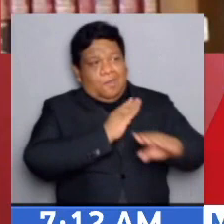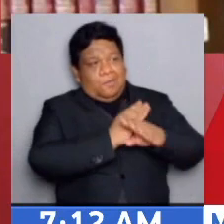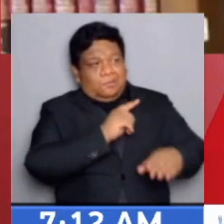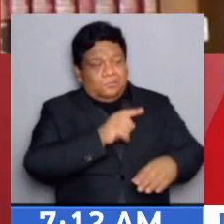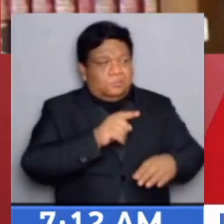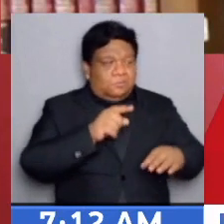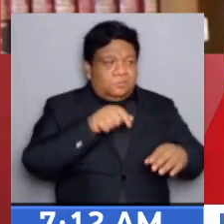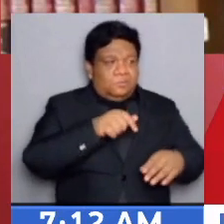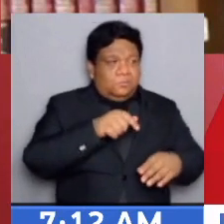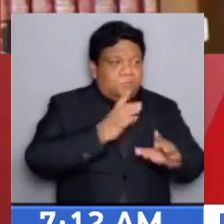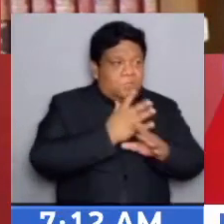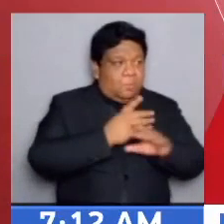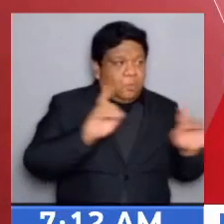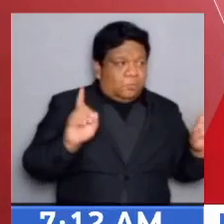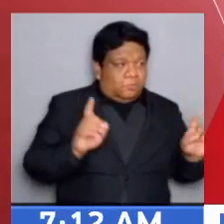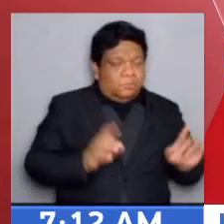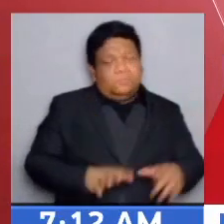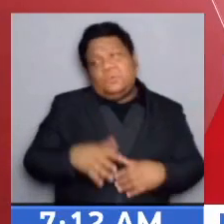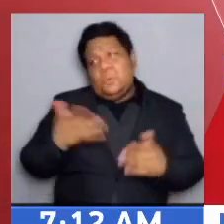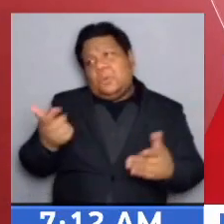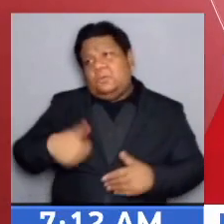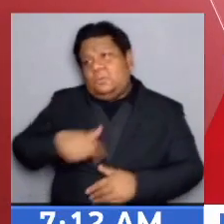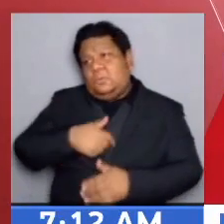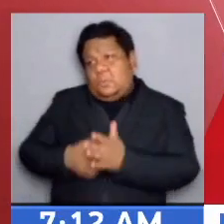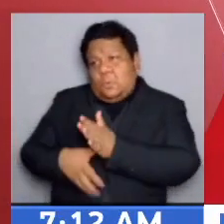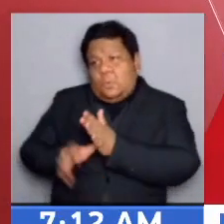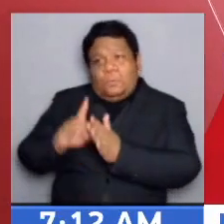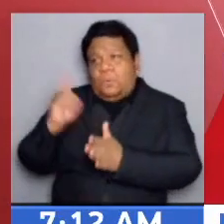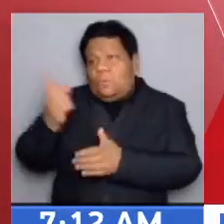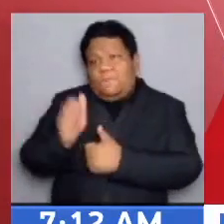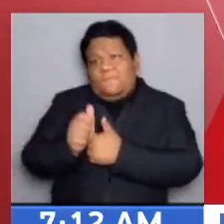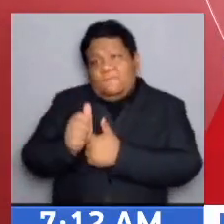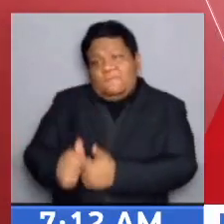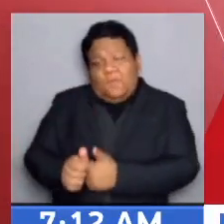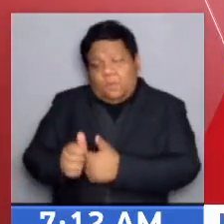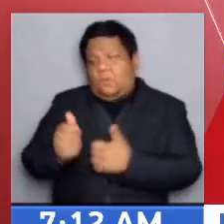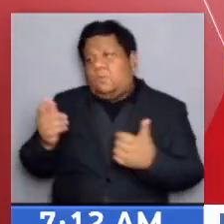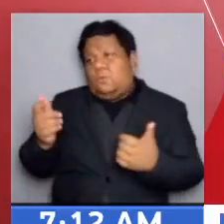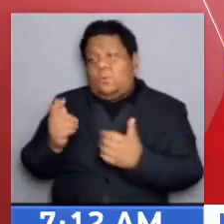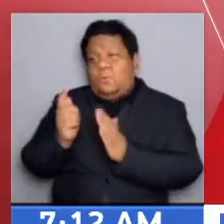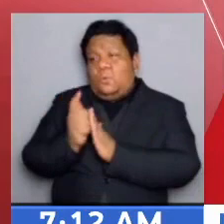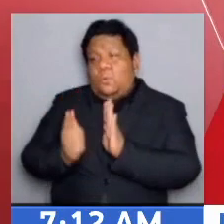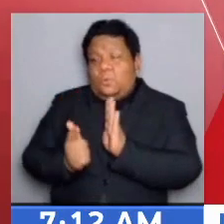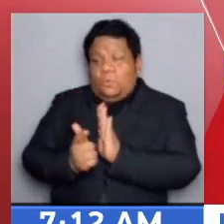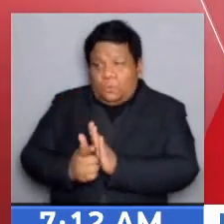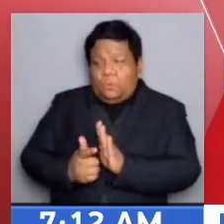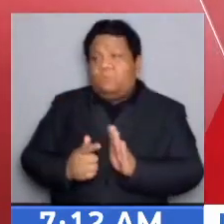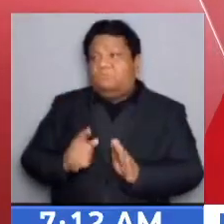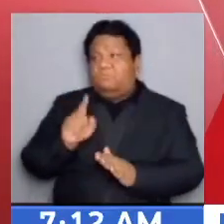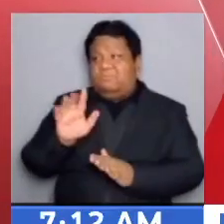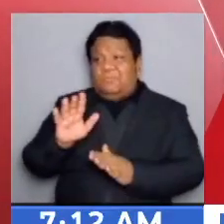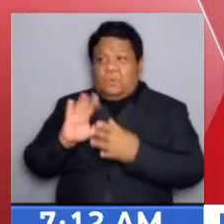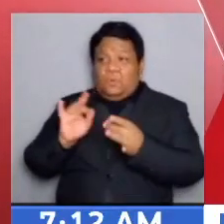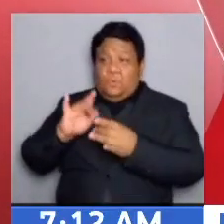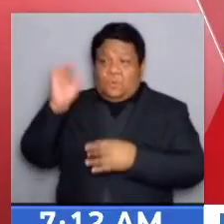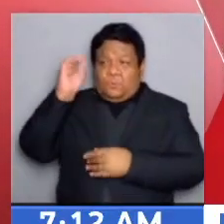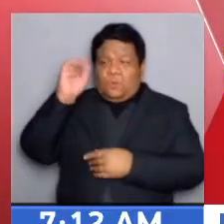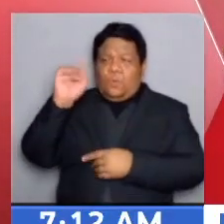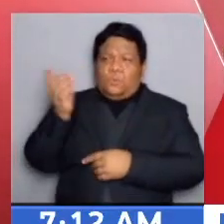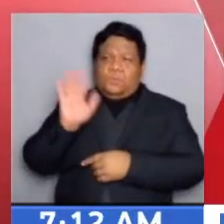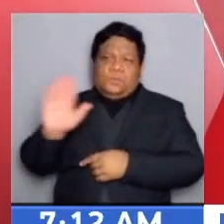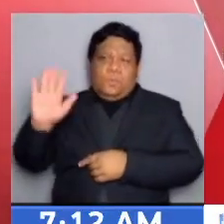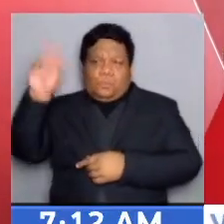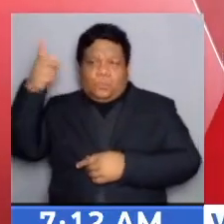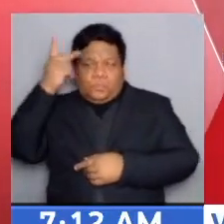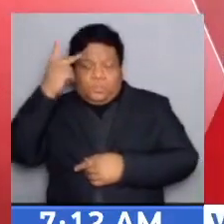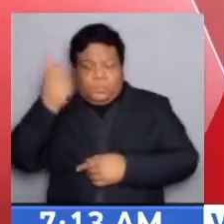tagapagpatupad ng batas. Yung pong komento dyan ay i-reserve ko na lang sa mga sa isang sa political aspect. Kami po, matuloy o